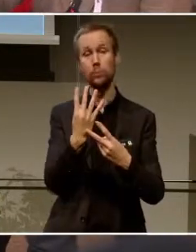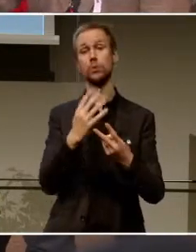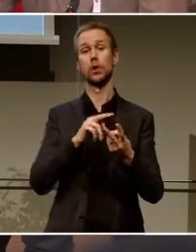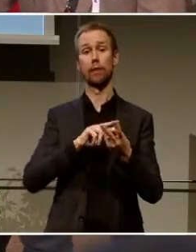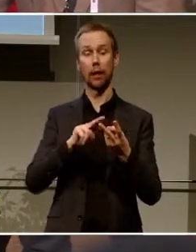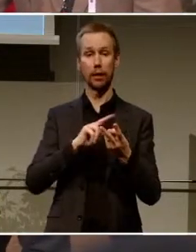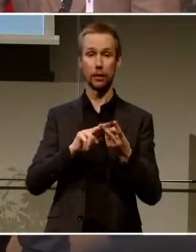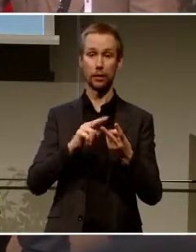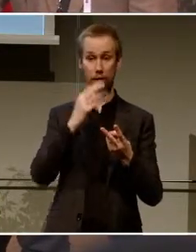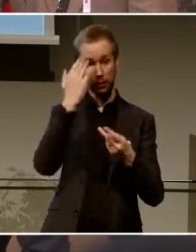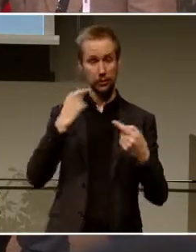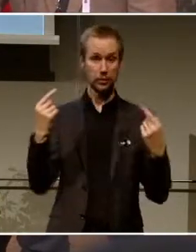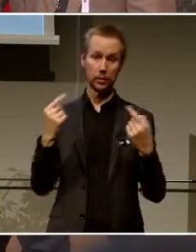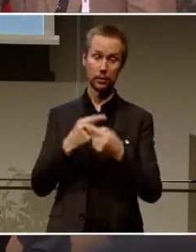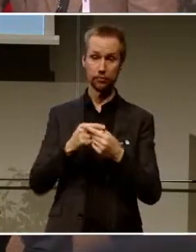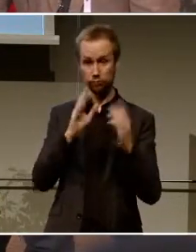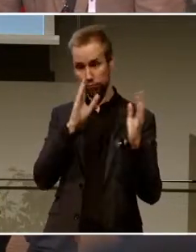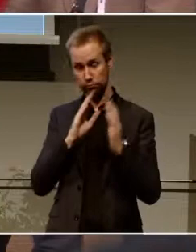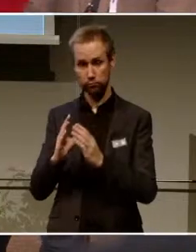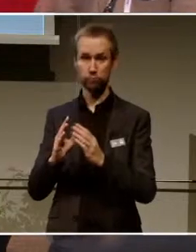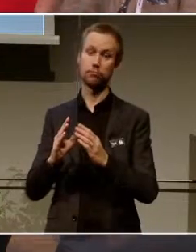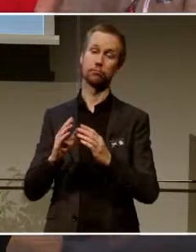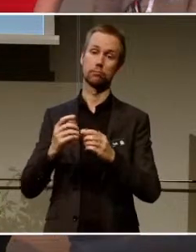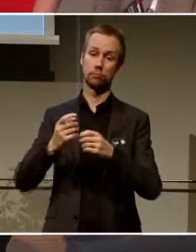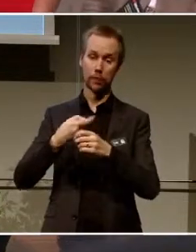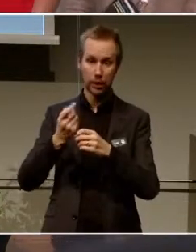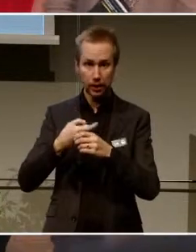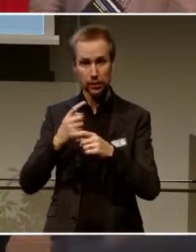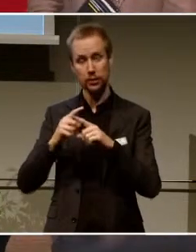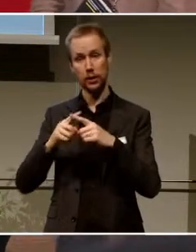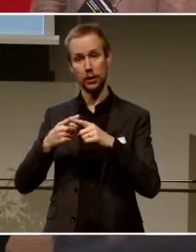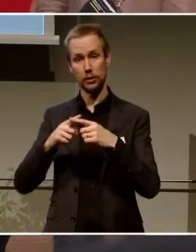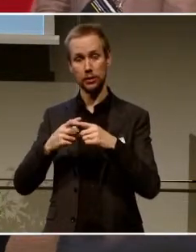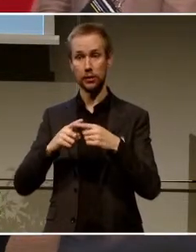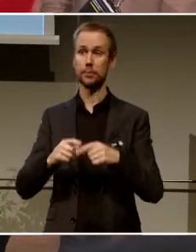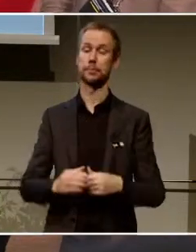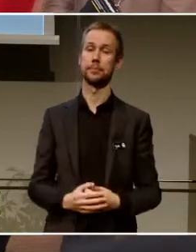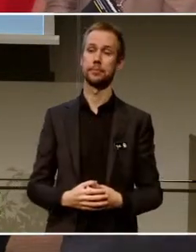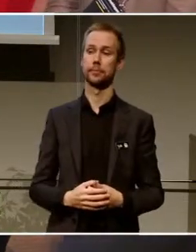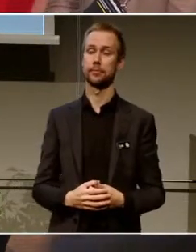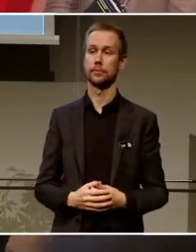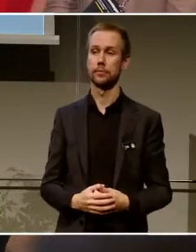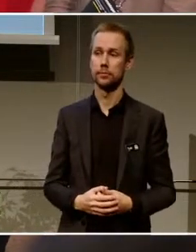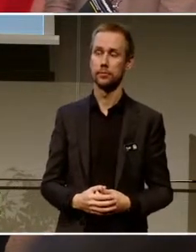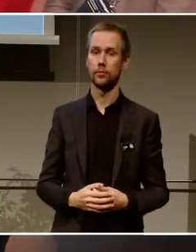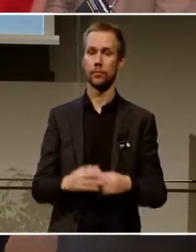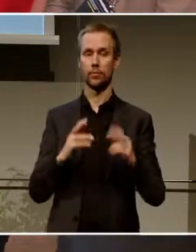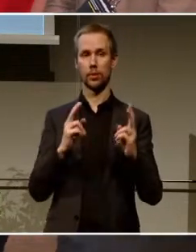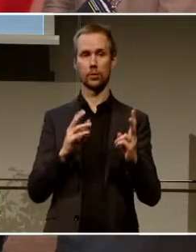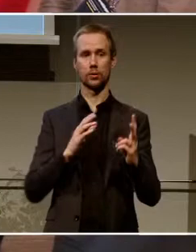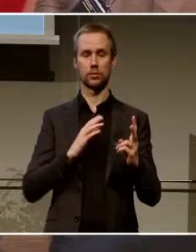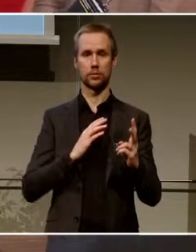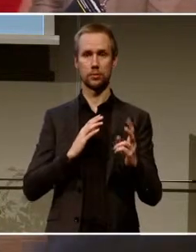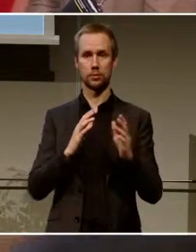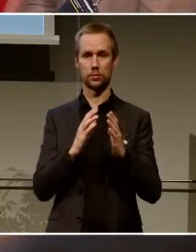från virkning eller stickning eller, alltså, för att skapa ett intresse. Jag är fast där som en stor vykortsskrivare fortfarande, och nu har